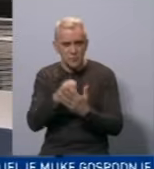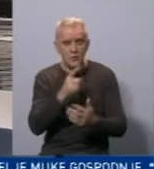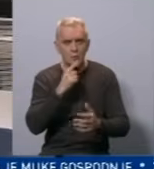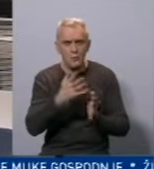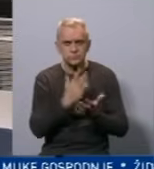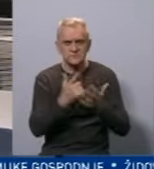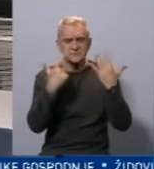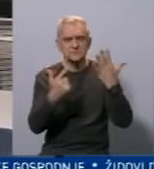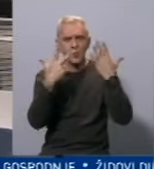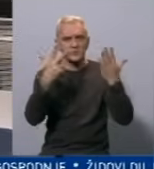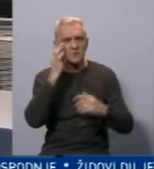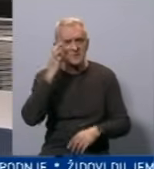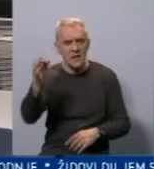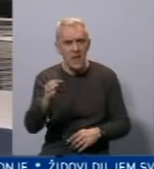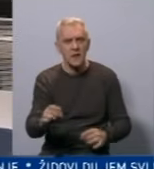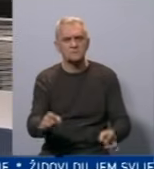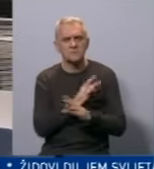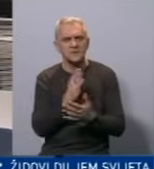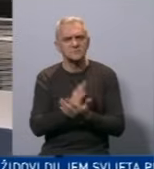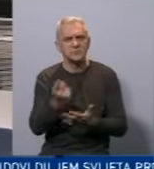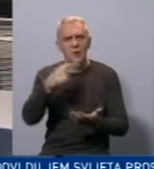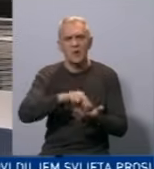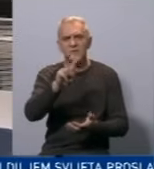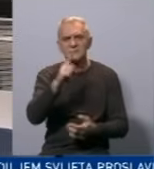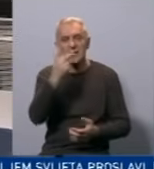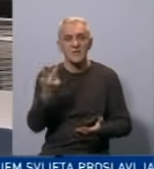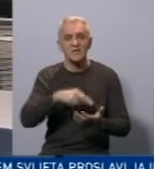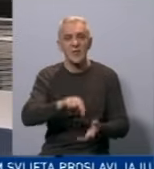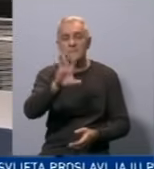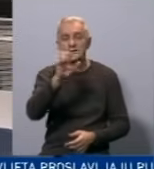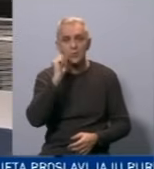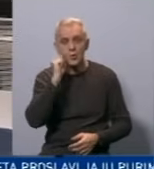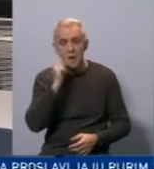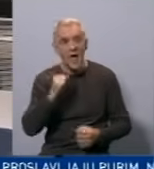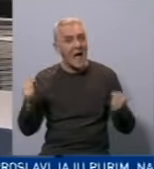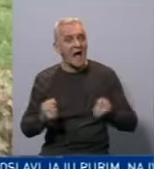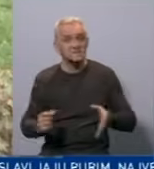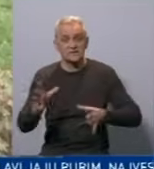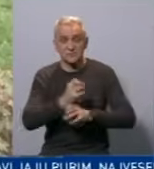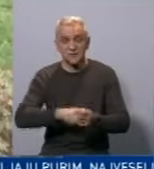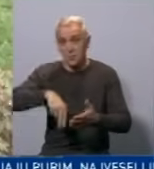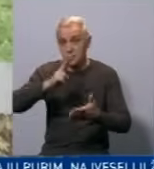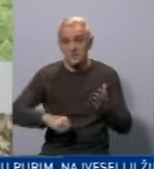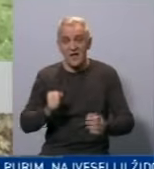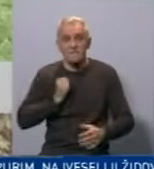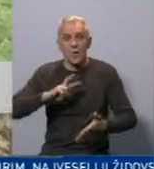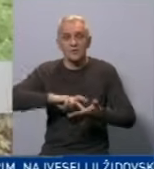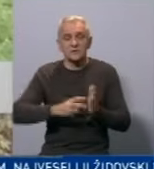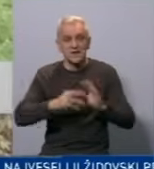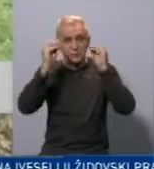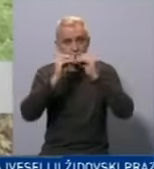su trajali 78 dana stradalo je između 1200 i 2500 ljudi. Operacija je završila